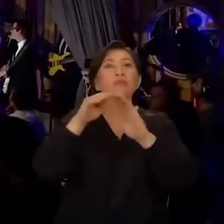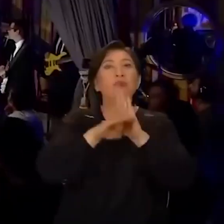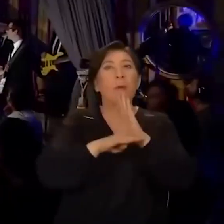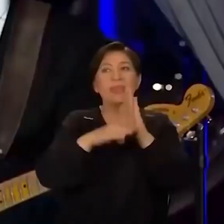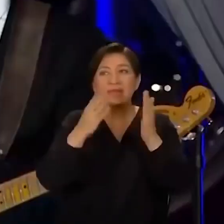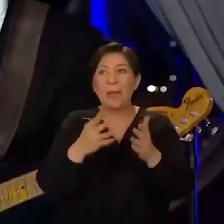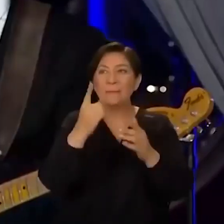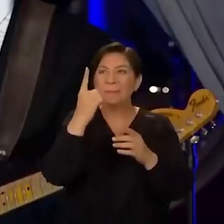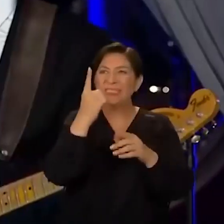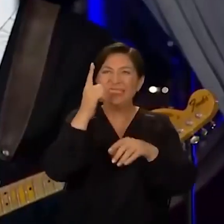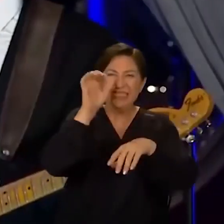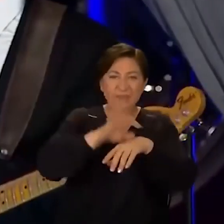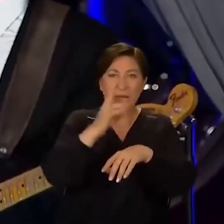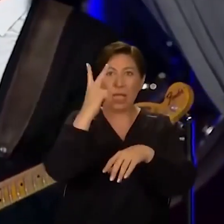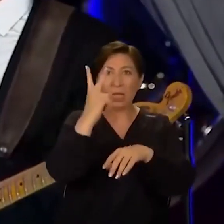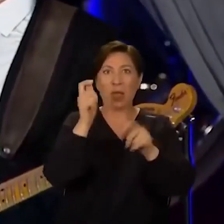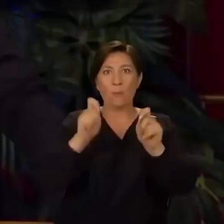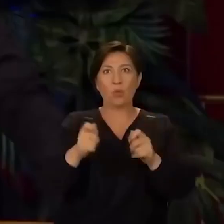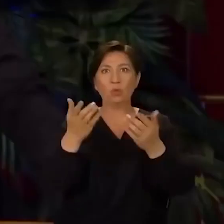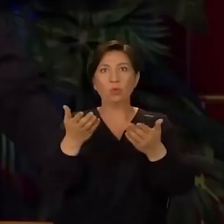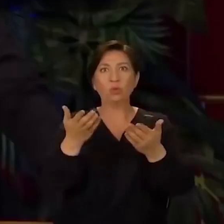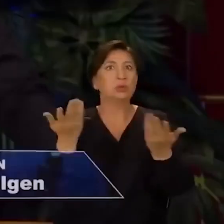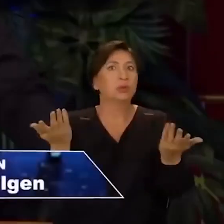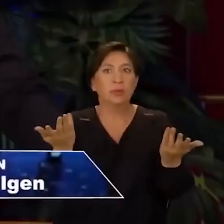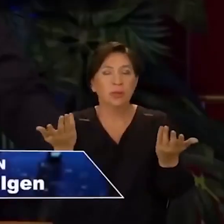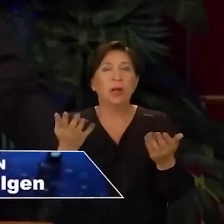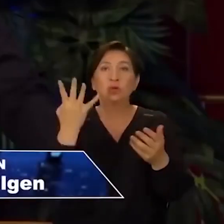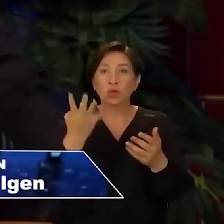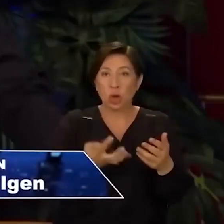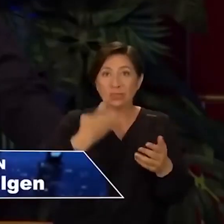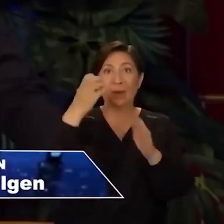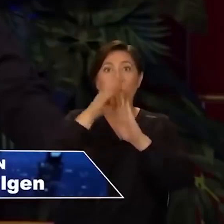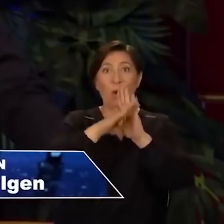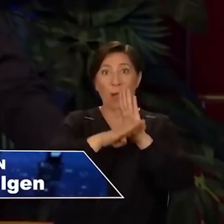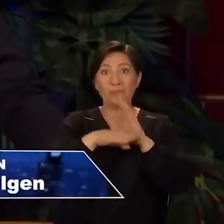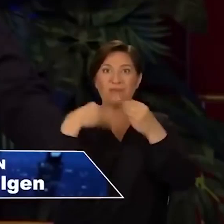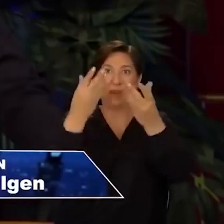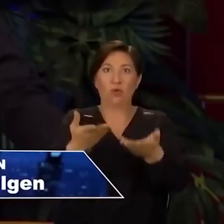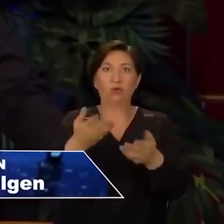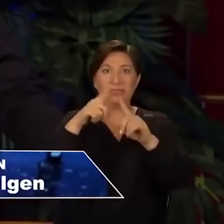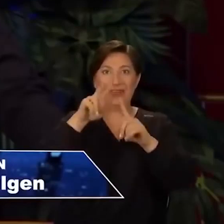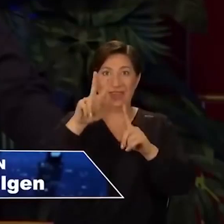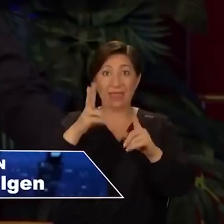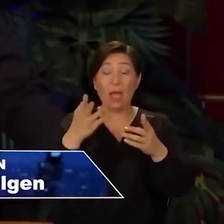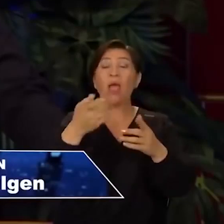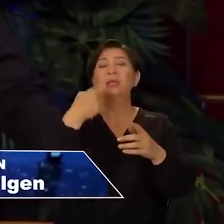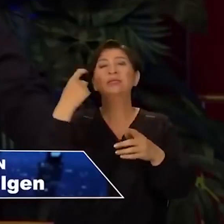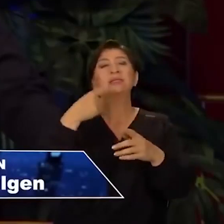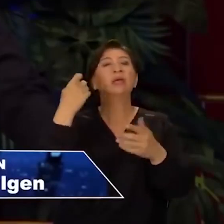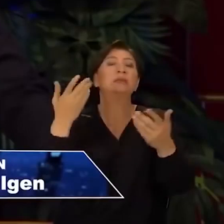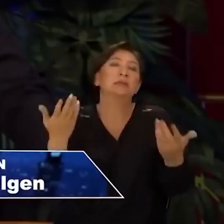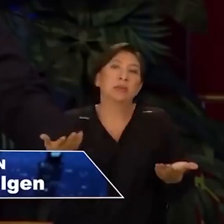yaptığımız programlardan bir seferde iki tane yapıyoruz yani artık dört saatlik programlar veriyoruz televizyona